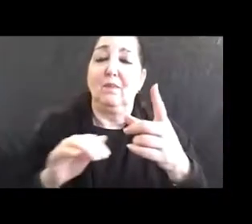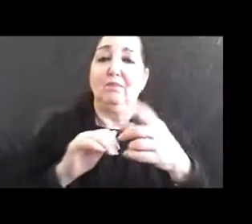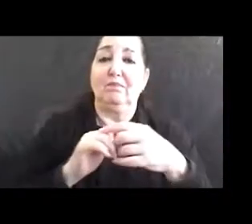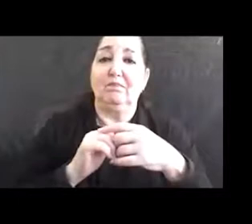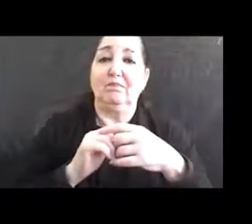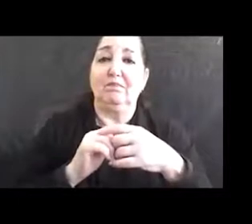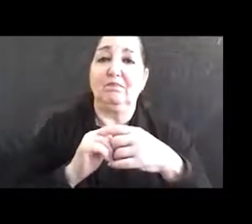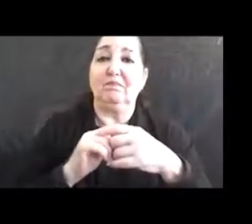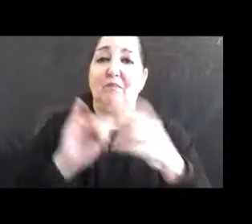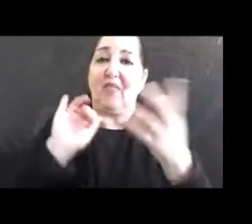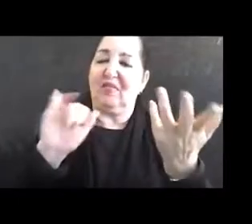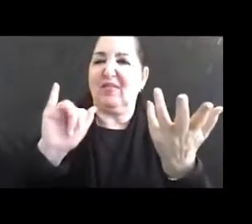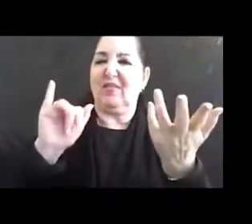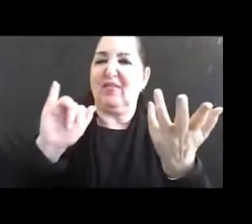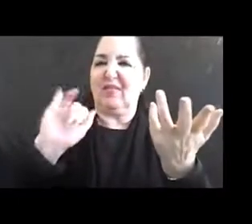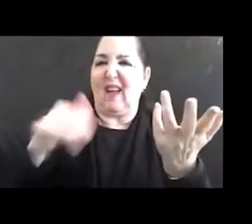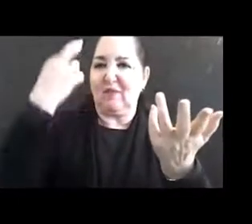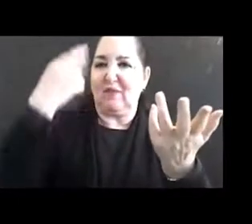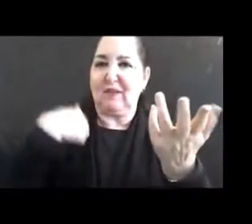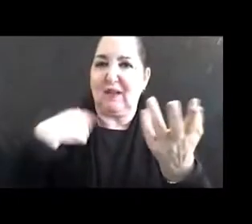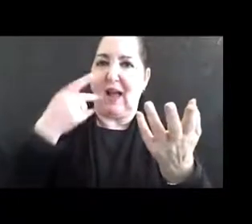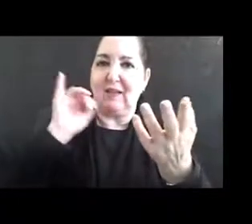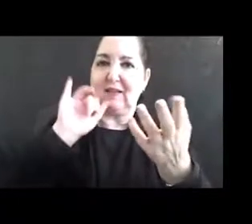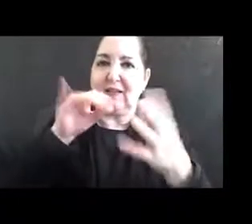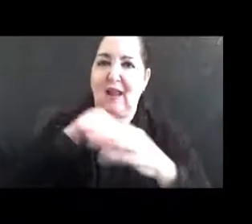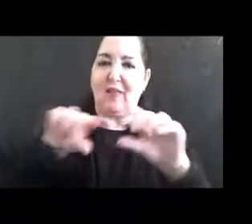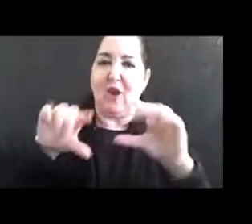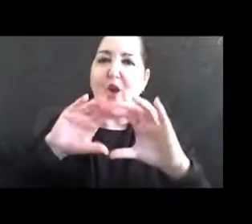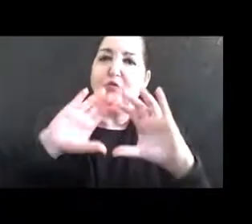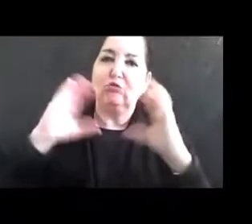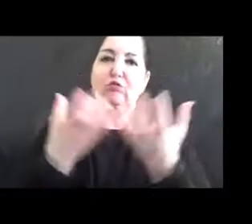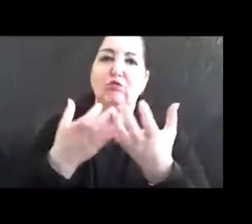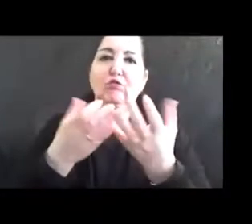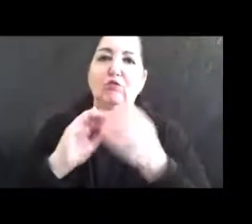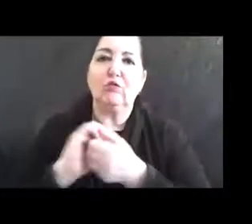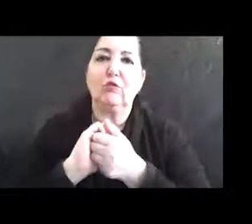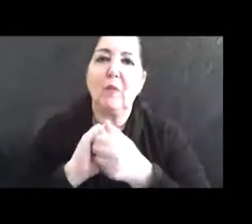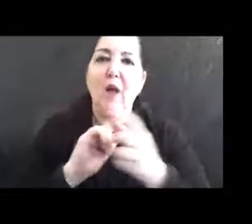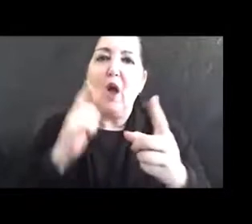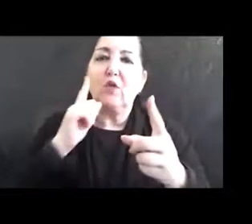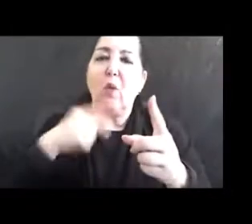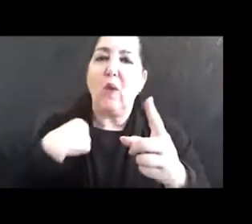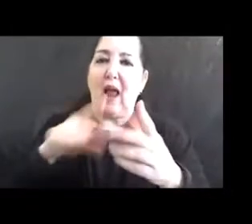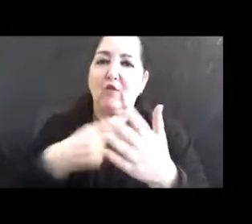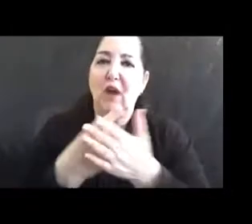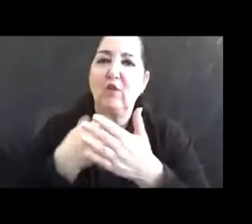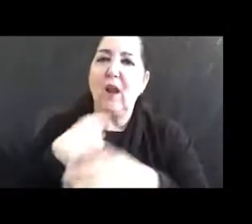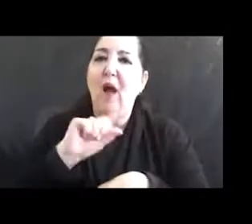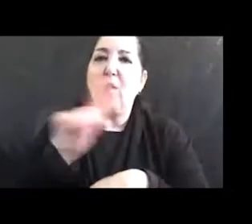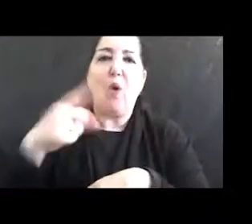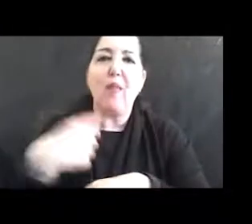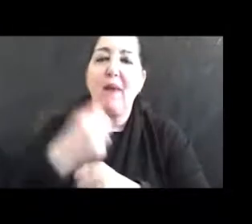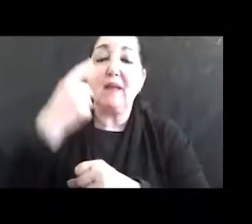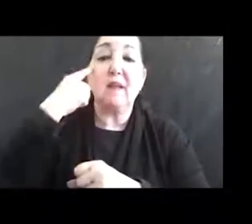nyoba lagi. Dan itu kali yang membuat gue bertahan kali ya. Jadi ketika lulus dari kuliah pun secara natural,